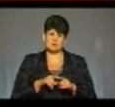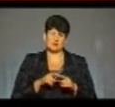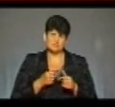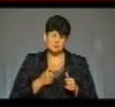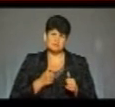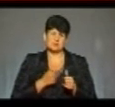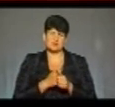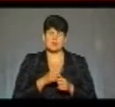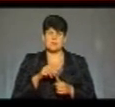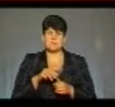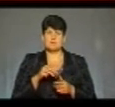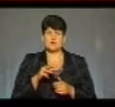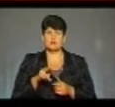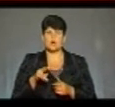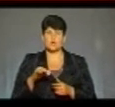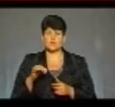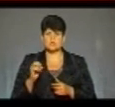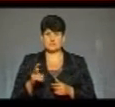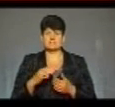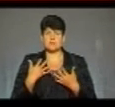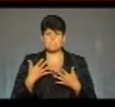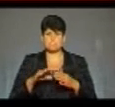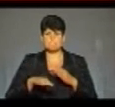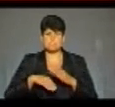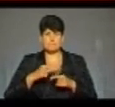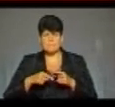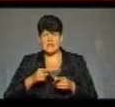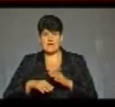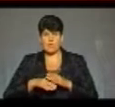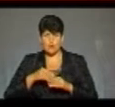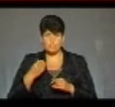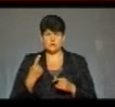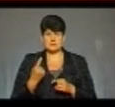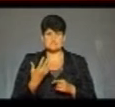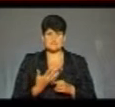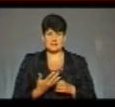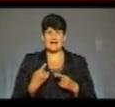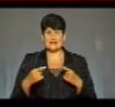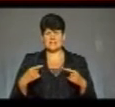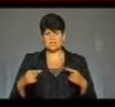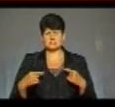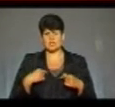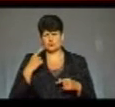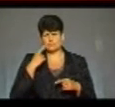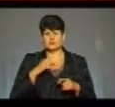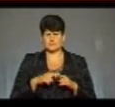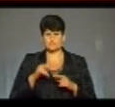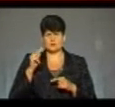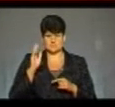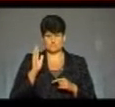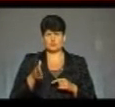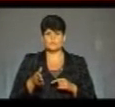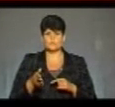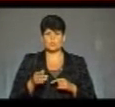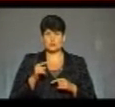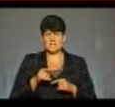Маємо Миколу Люшніка, який був переобраний, так, тобто один фактично з п'яти. От щодо інших, я думаю, вони будуть швидко навчатися, оскільки